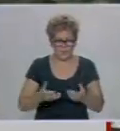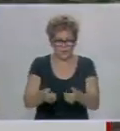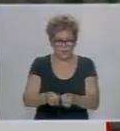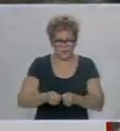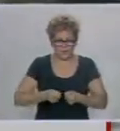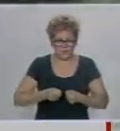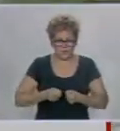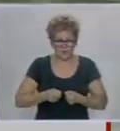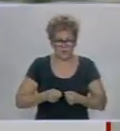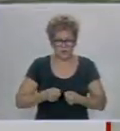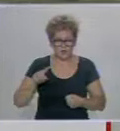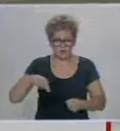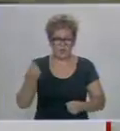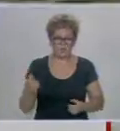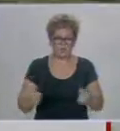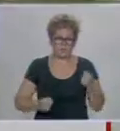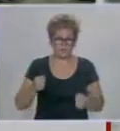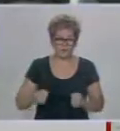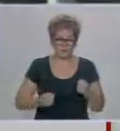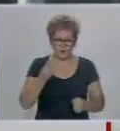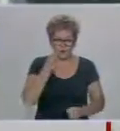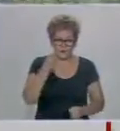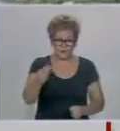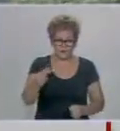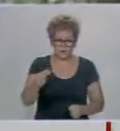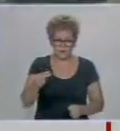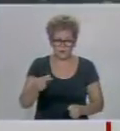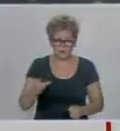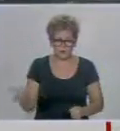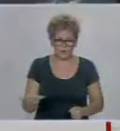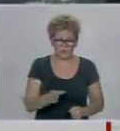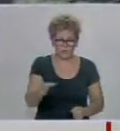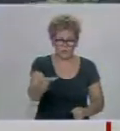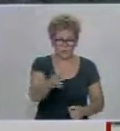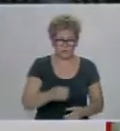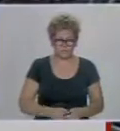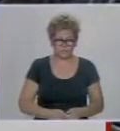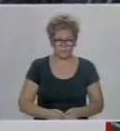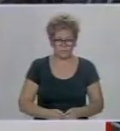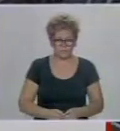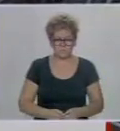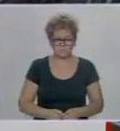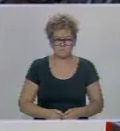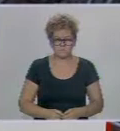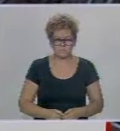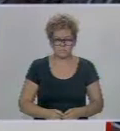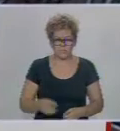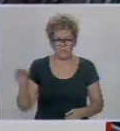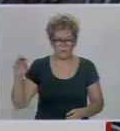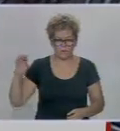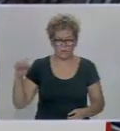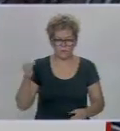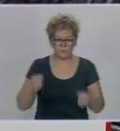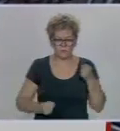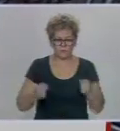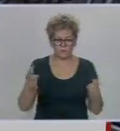cu scara ca să putem să ieșim de aici. Uitați și dumneavoastră cum arată interiorul Translocului. Așa arată interiorul Translocului. Florin Popescu este șofer